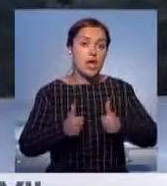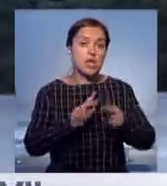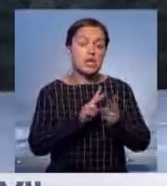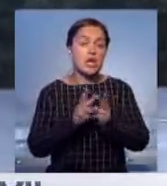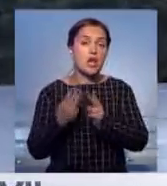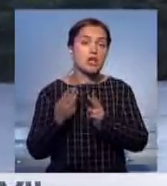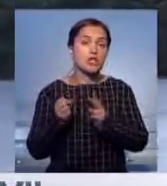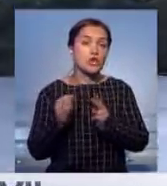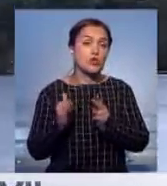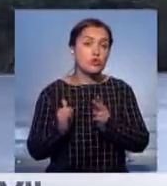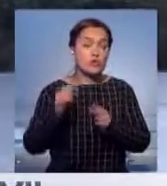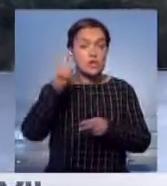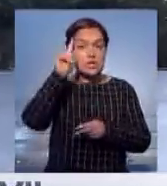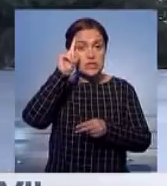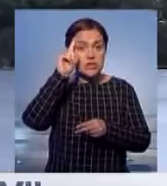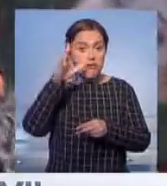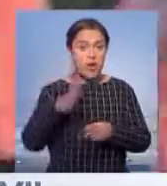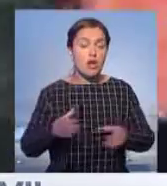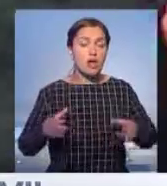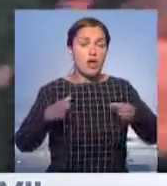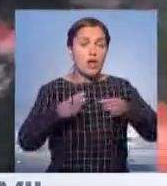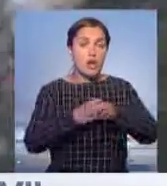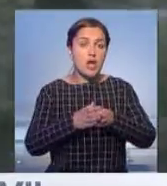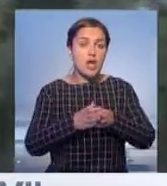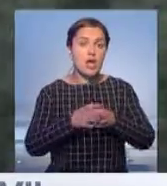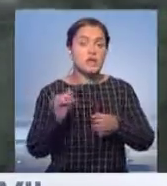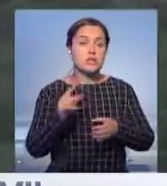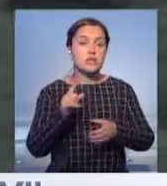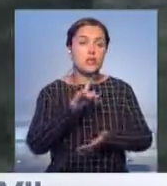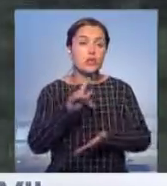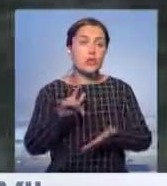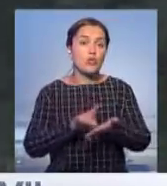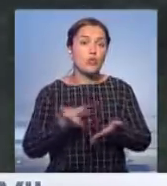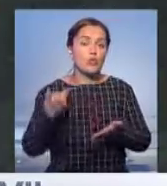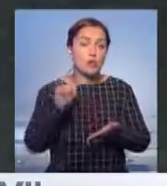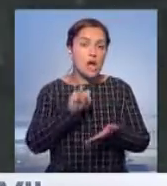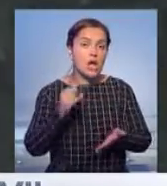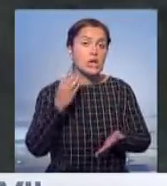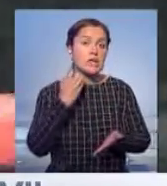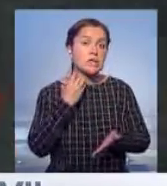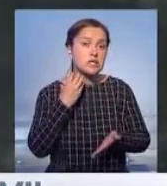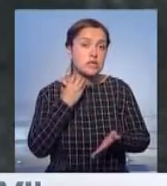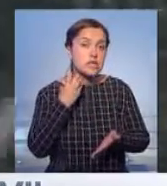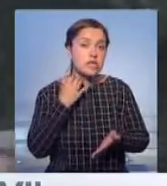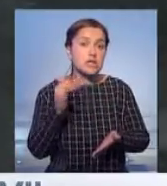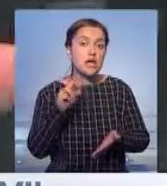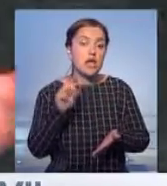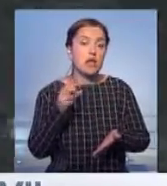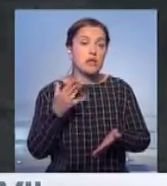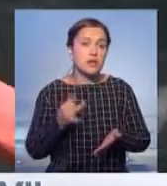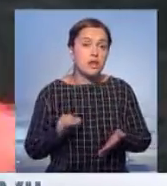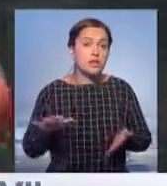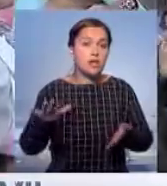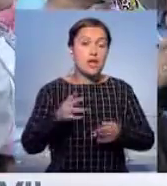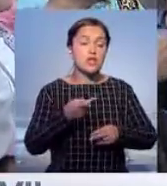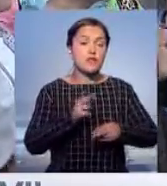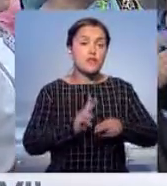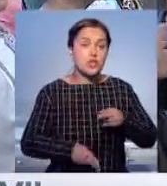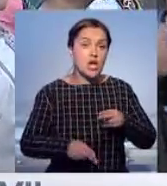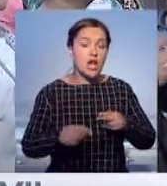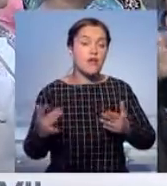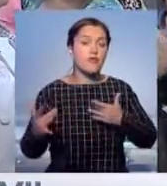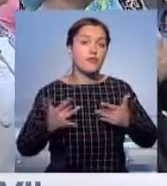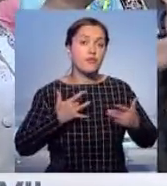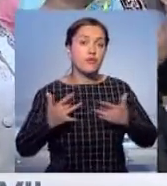«Шашу». Среди уже известных коллективов участников – Назирке из Уральска, Тамирис из Кызылорды и Огоньки из Алтайского края.